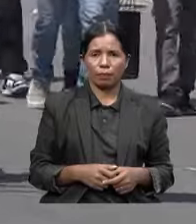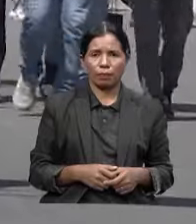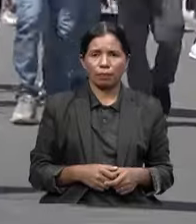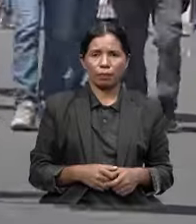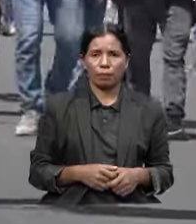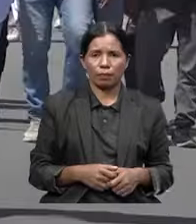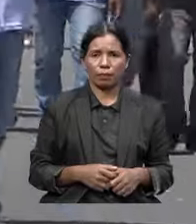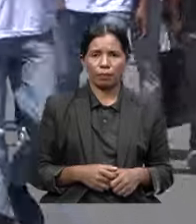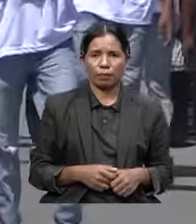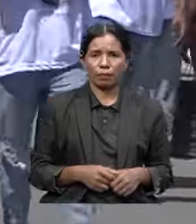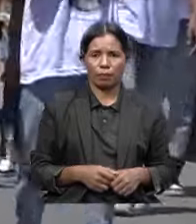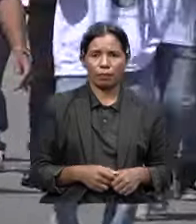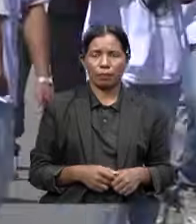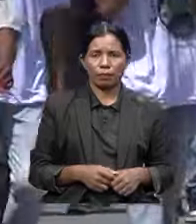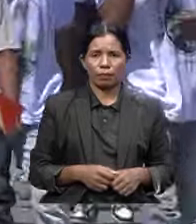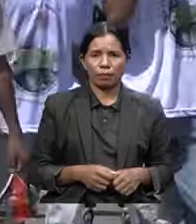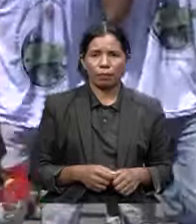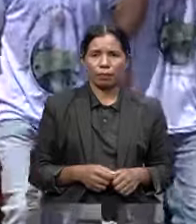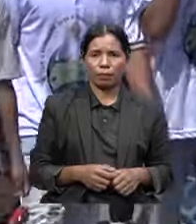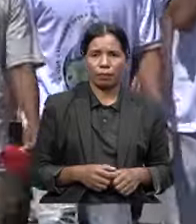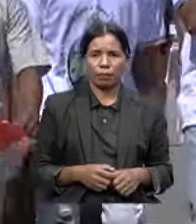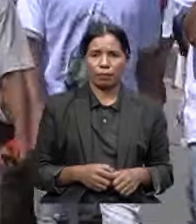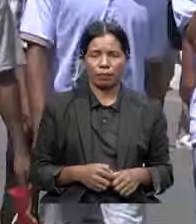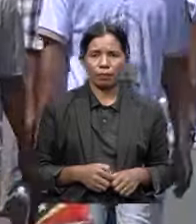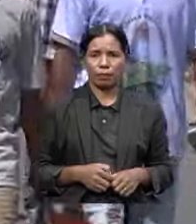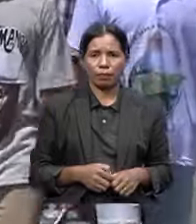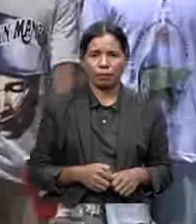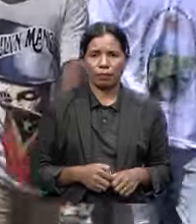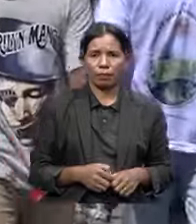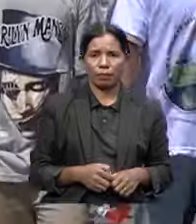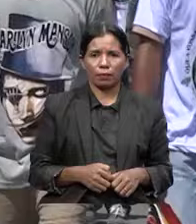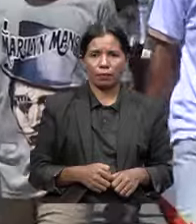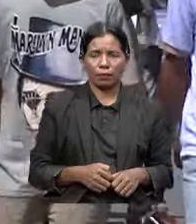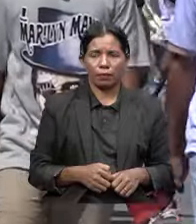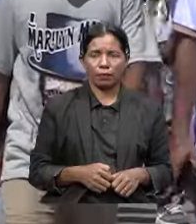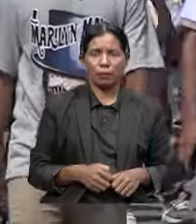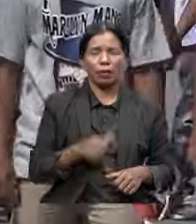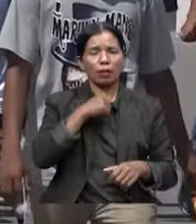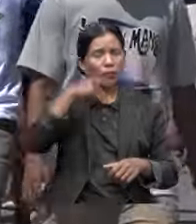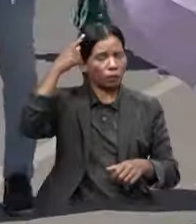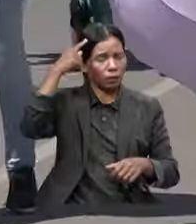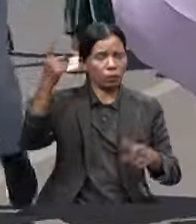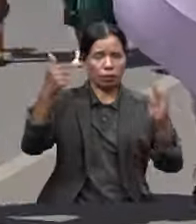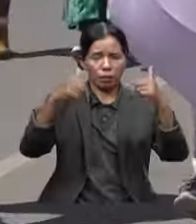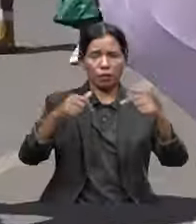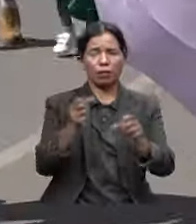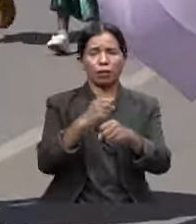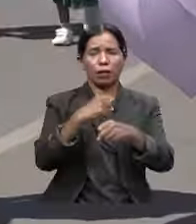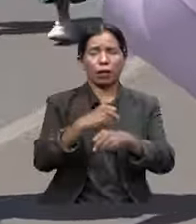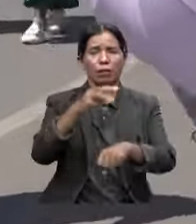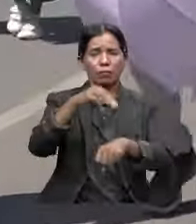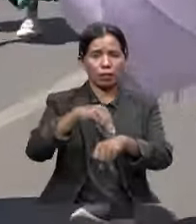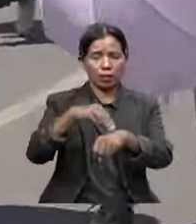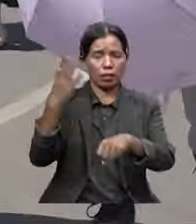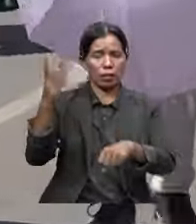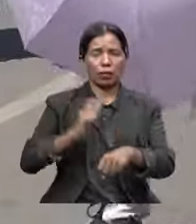Peregrino balung hahutama iha fatin misa tasitolu iha tuku rua madrugada hodihain sua santidade Papa Francisco atu presidi misa solene iha tuku hat